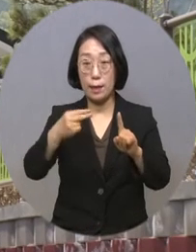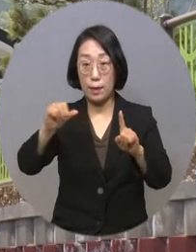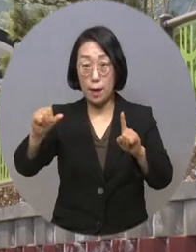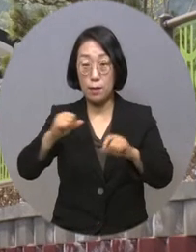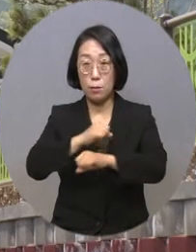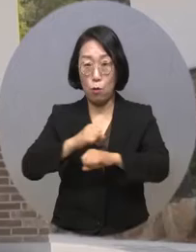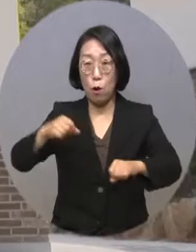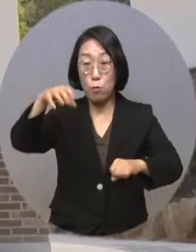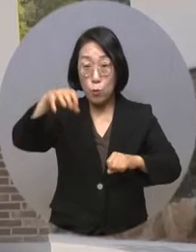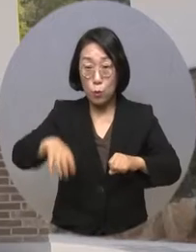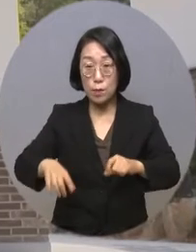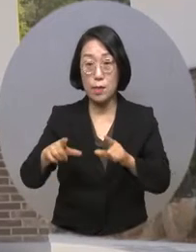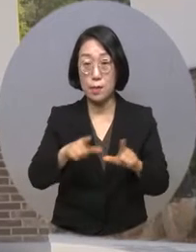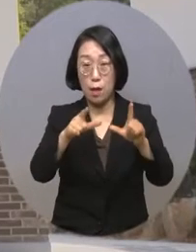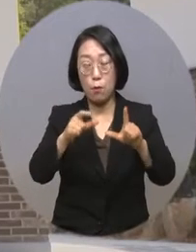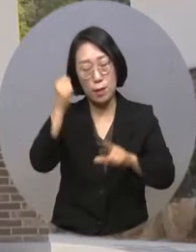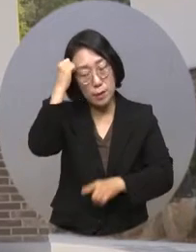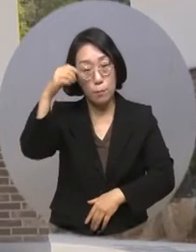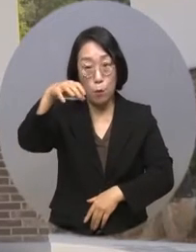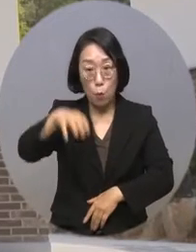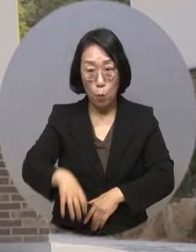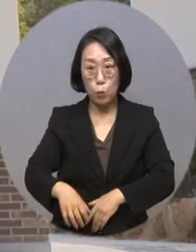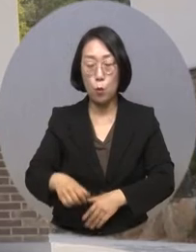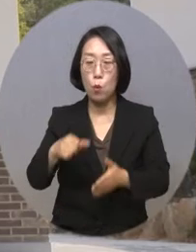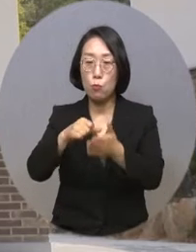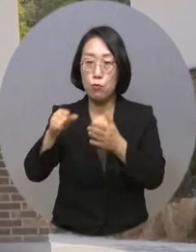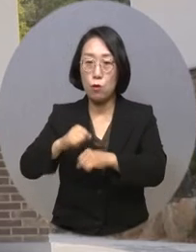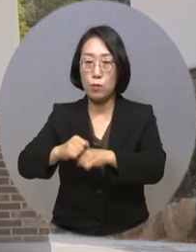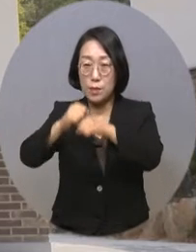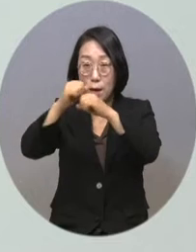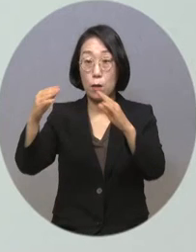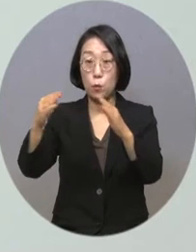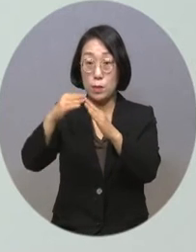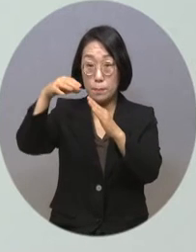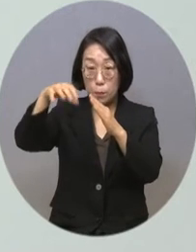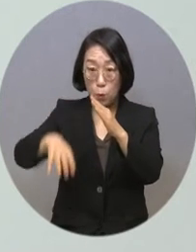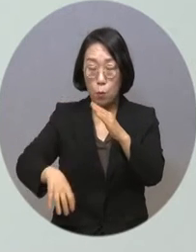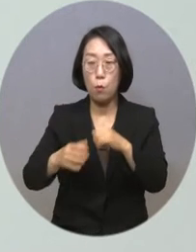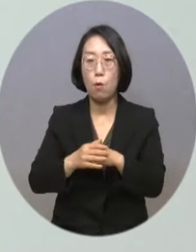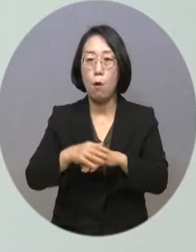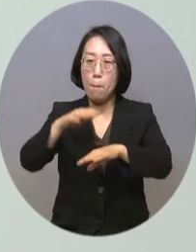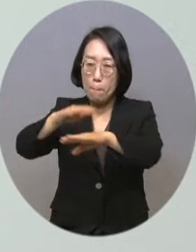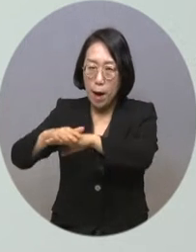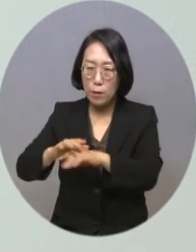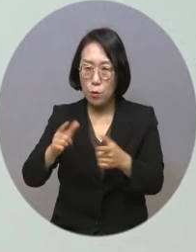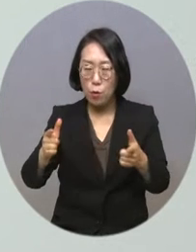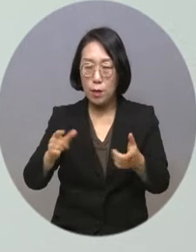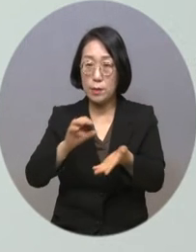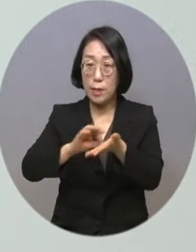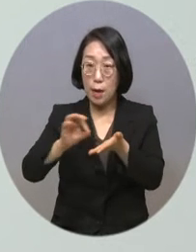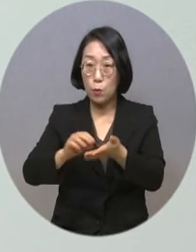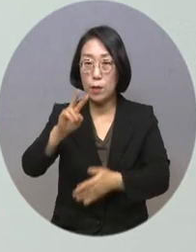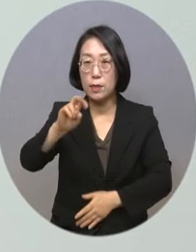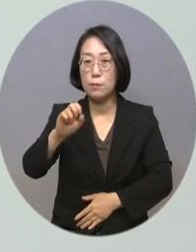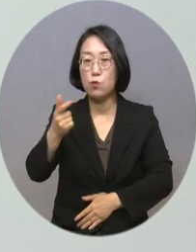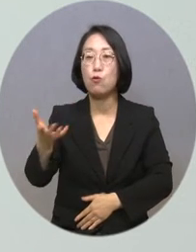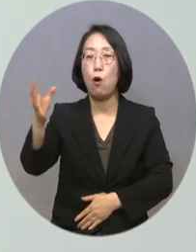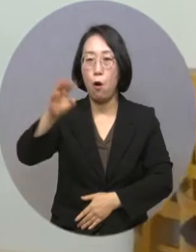면적의 생활동과 농기구 공동창고 실습농장의 시설로 사업비 26억 원을 들여